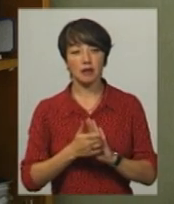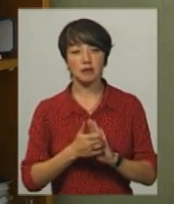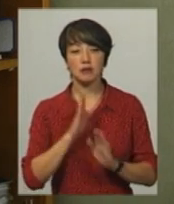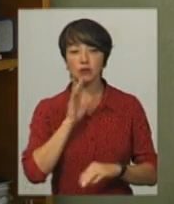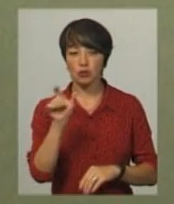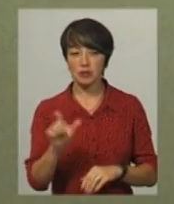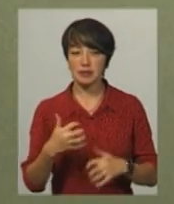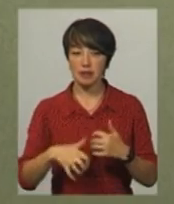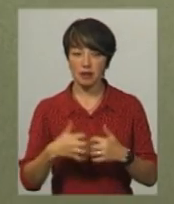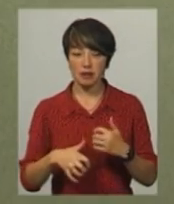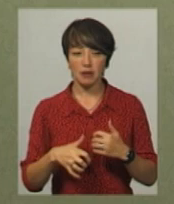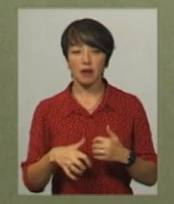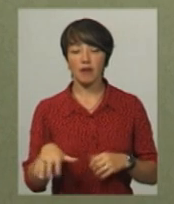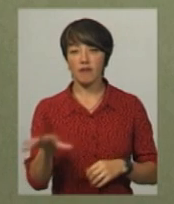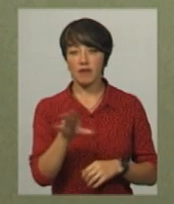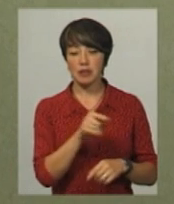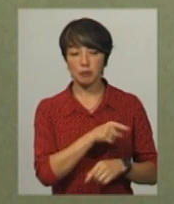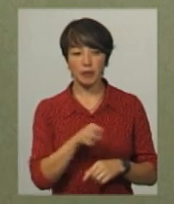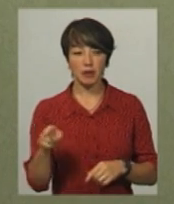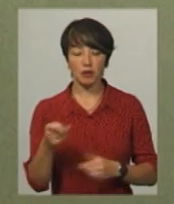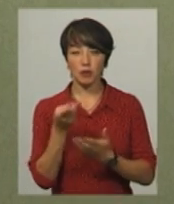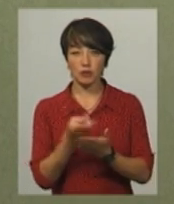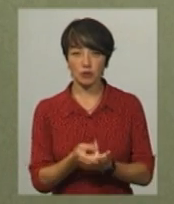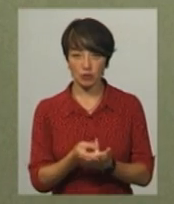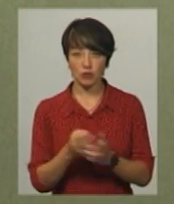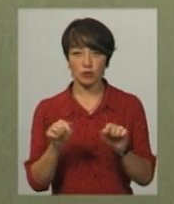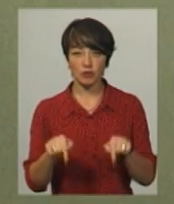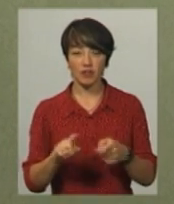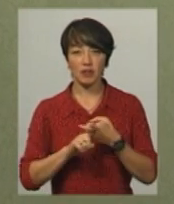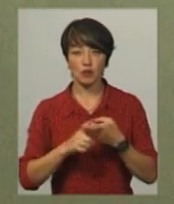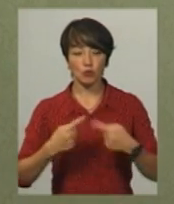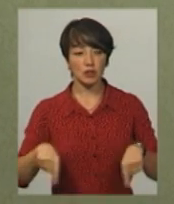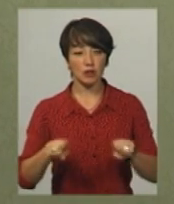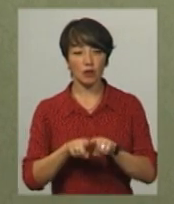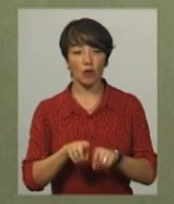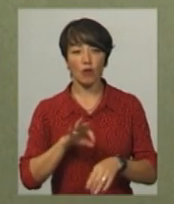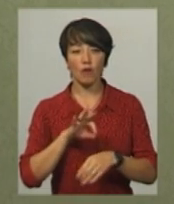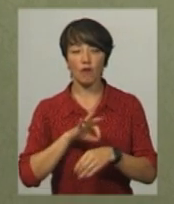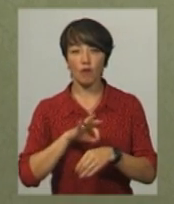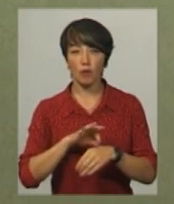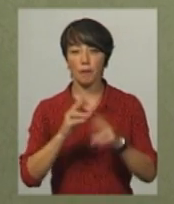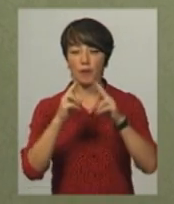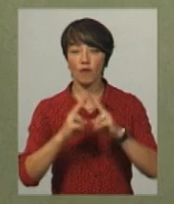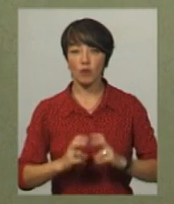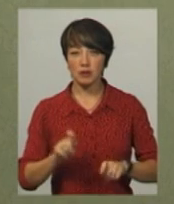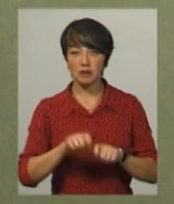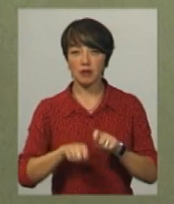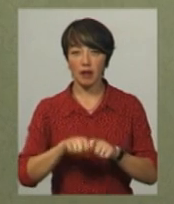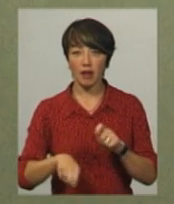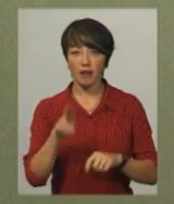середньої важкості. Весь період перебування в інфекційному стаціонарі хворі проводили дослідження на